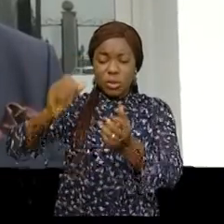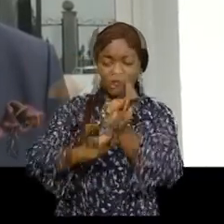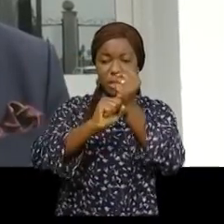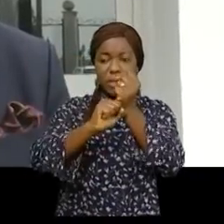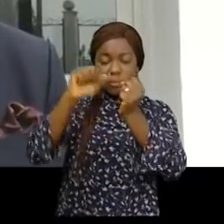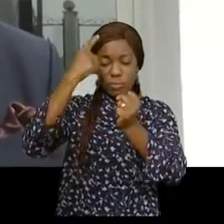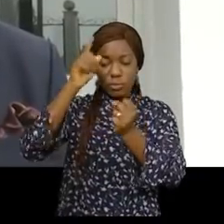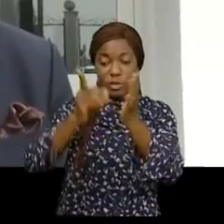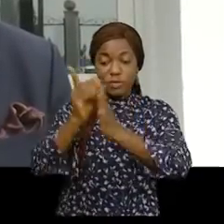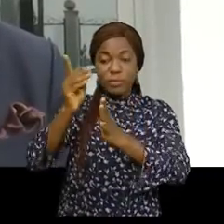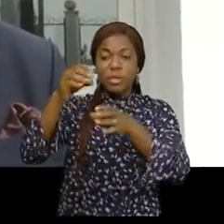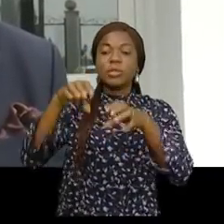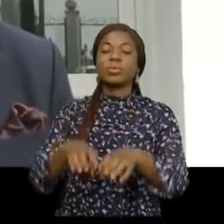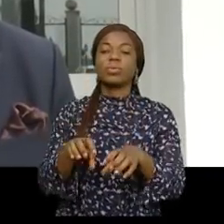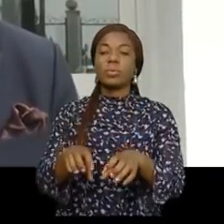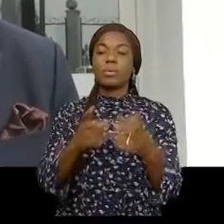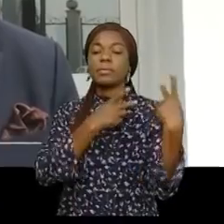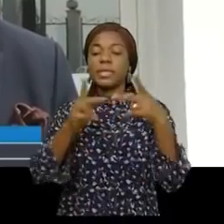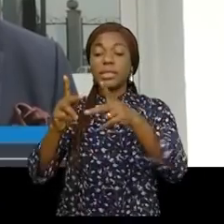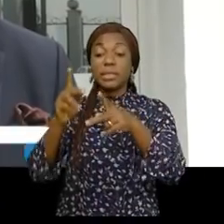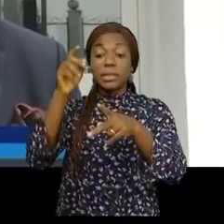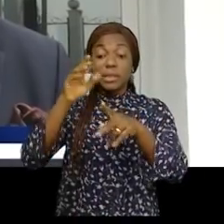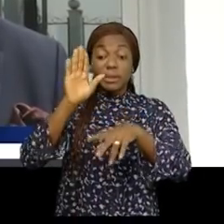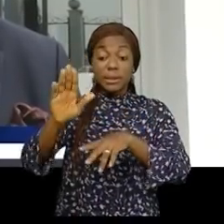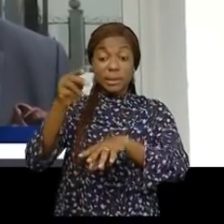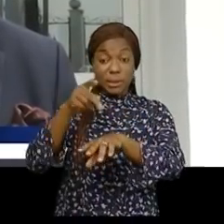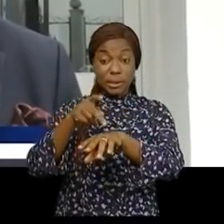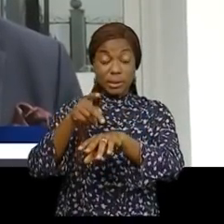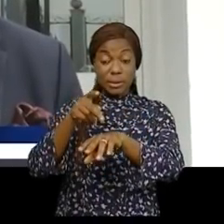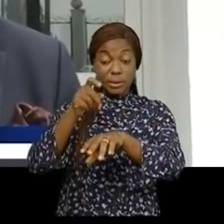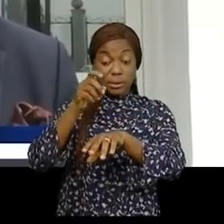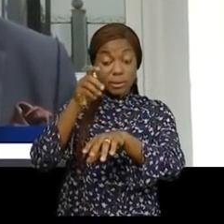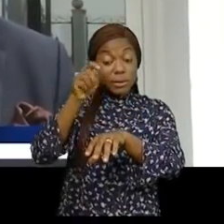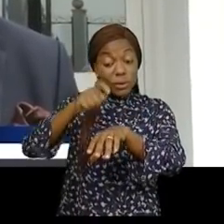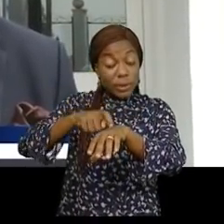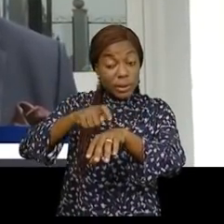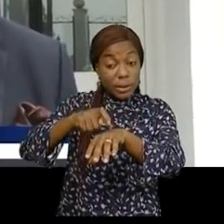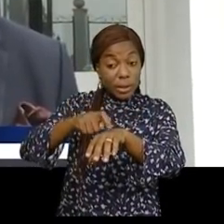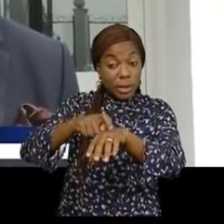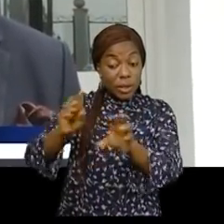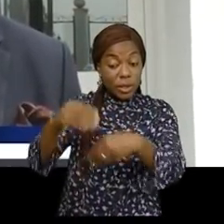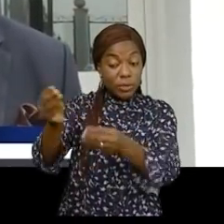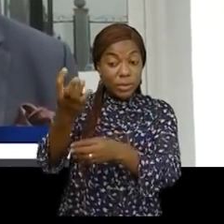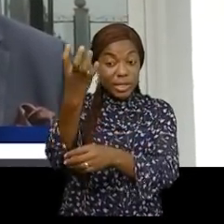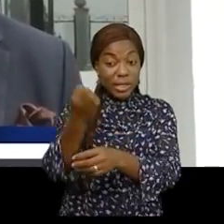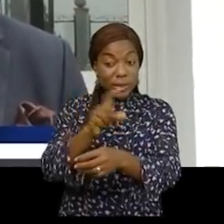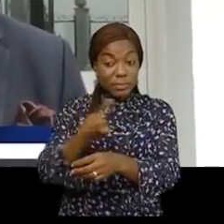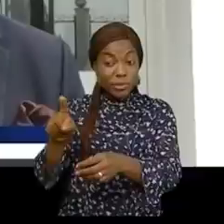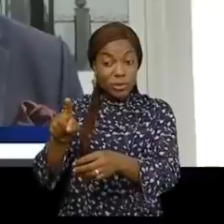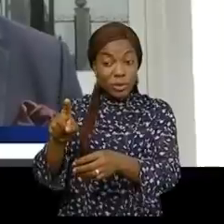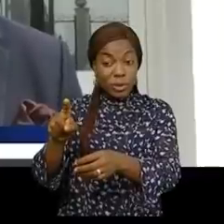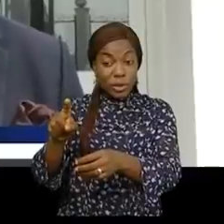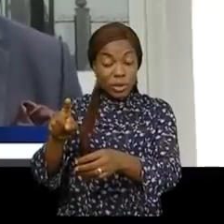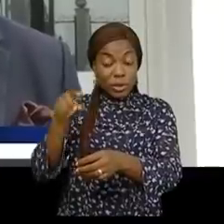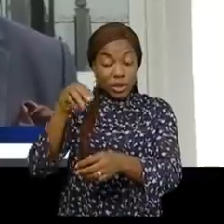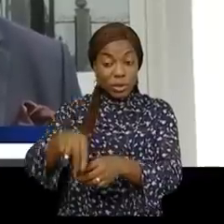développement. Et si on a redressé pendant cette période de 40 millions de dollars l'année dernière à 60